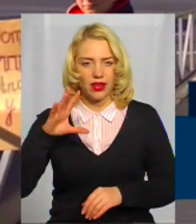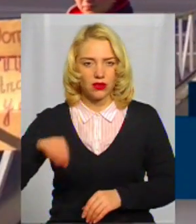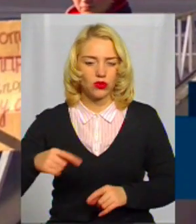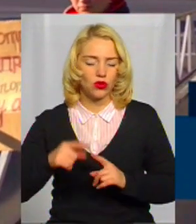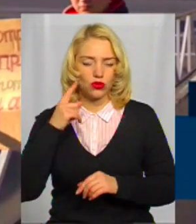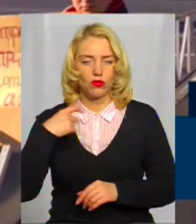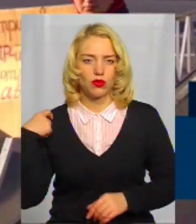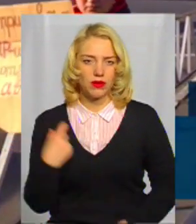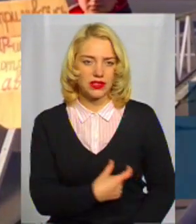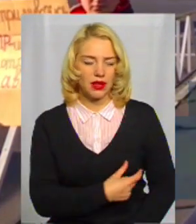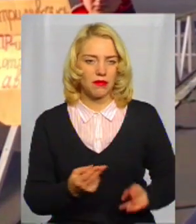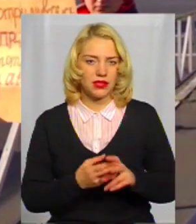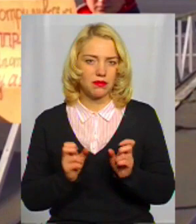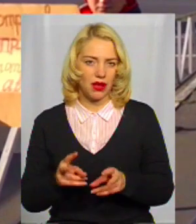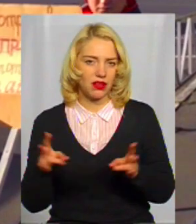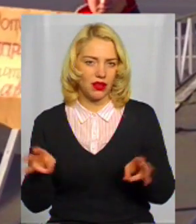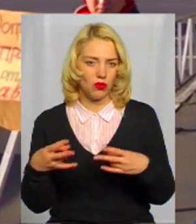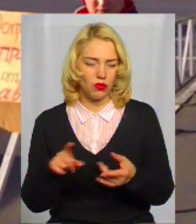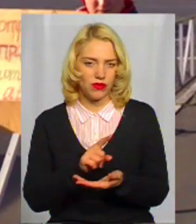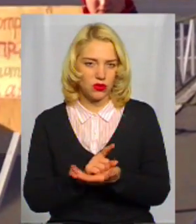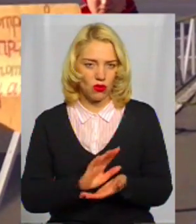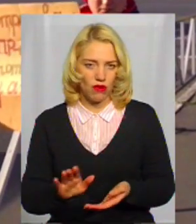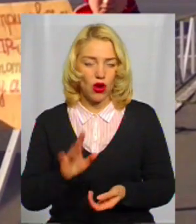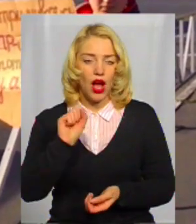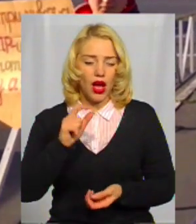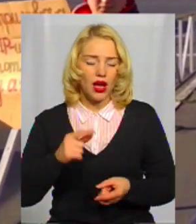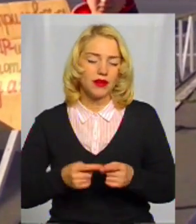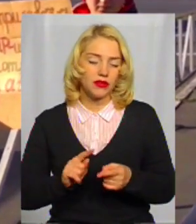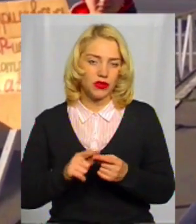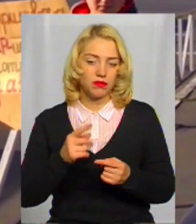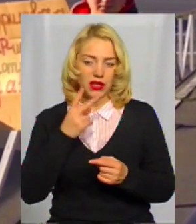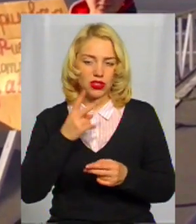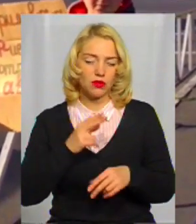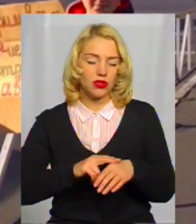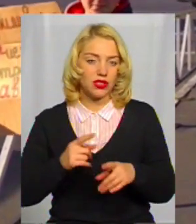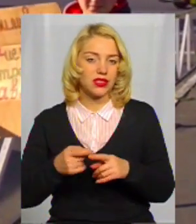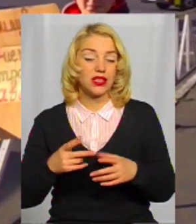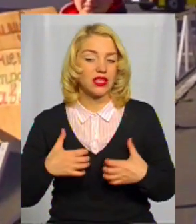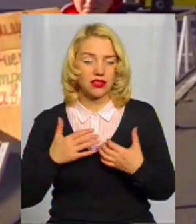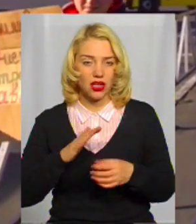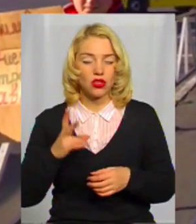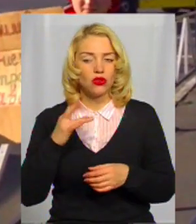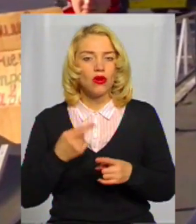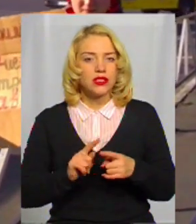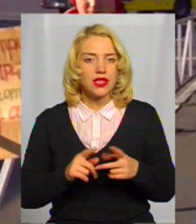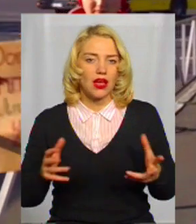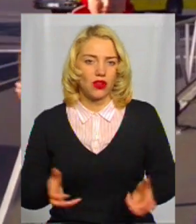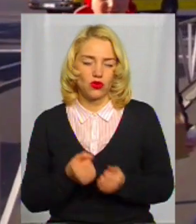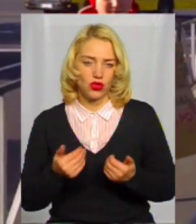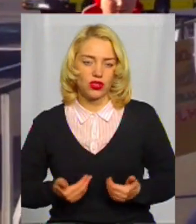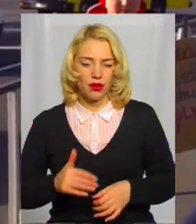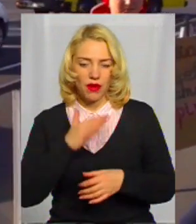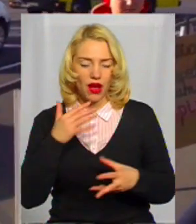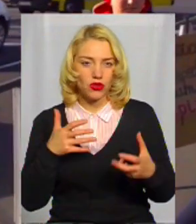це не обов'язково. Не побачить поліцейський, нічого страшного, але це рятує життя. І ми бачимо, що досить багато дорожньо-транспортних